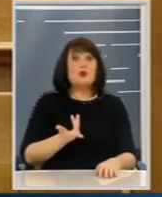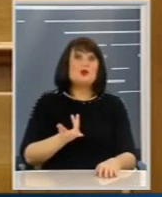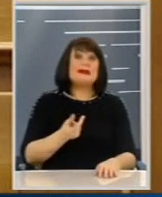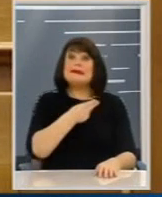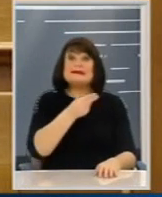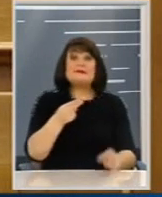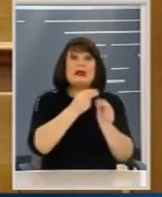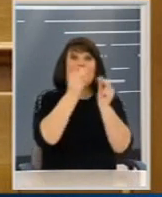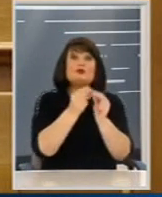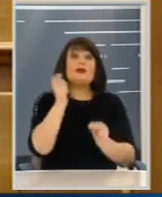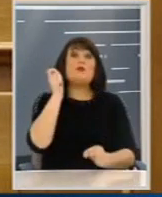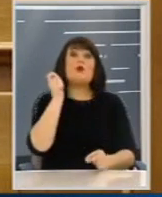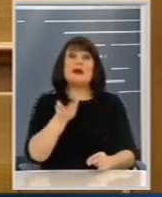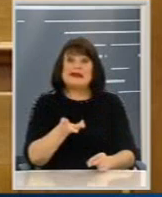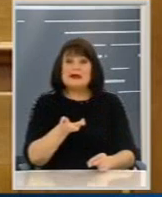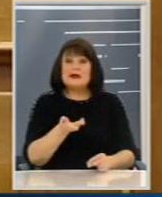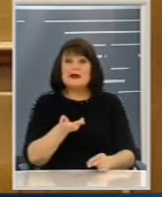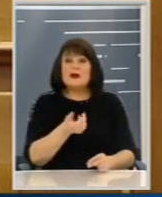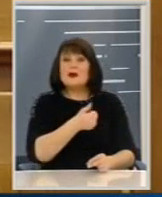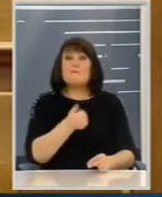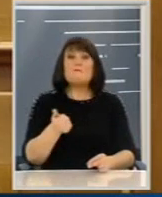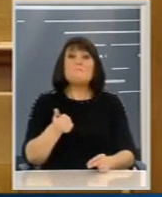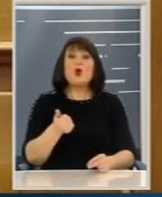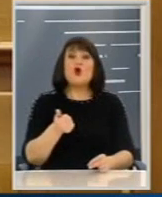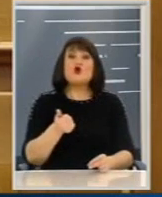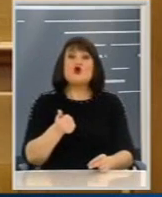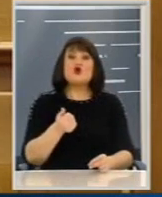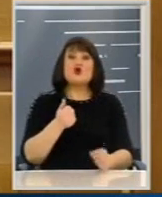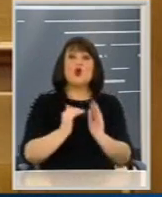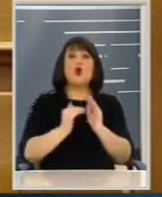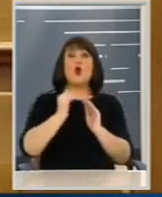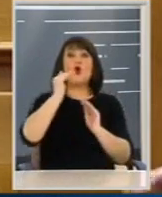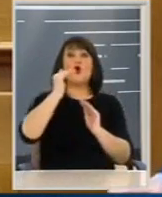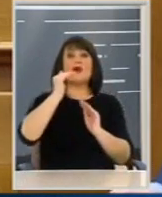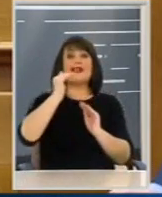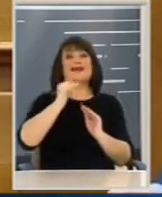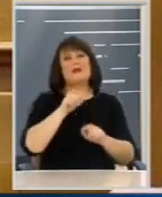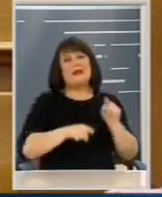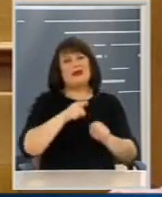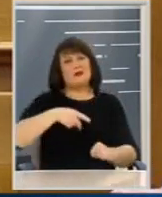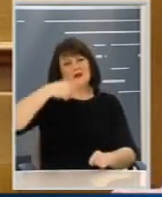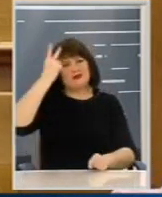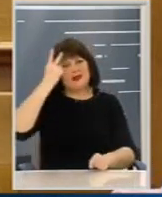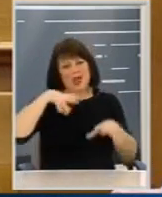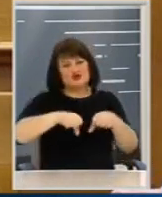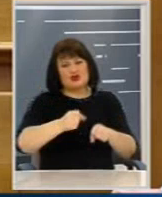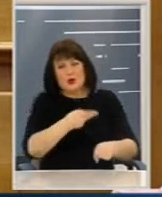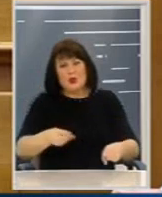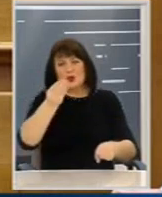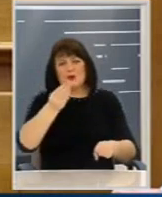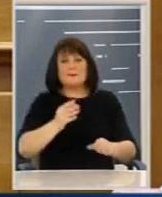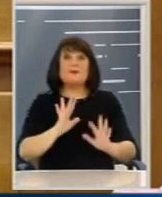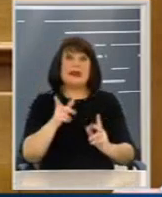αποτελεσματική πολιτική μόνο την υπέρβαση των ορίων και την κατάχρηση εξουσίας, είτε είστε